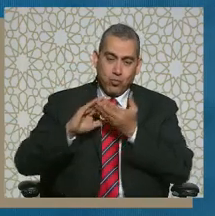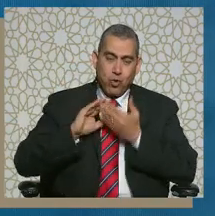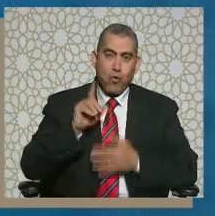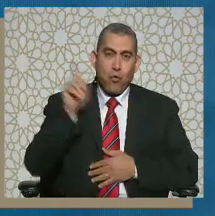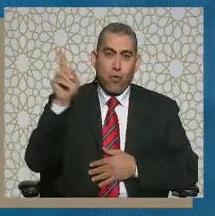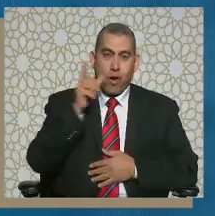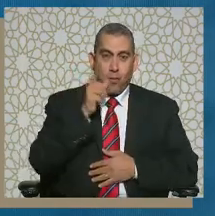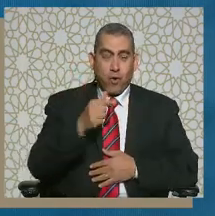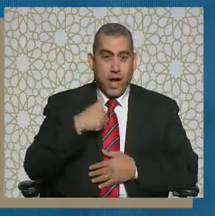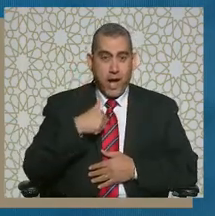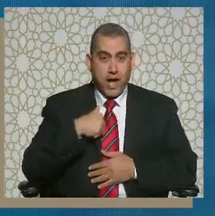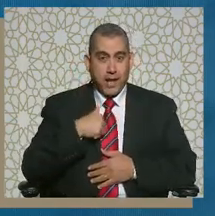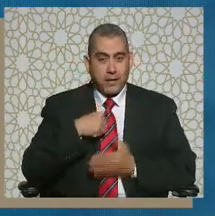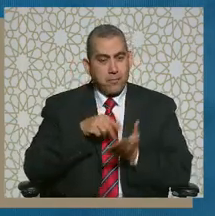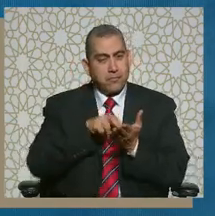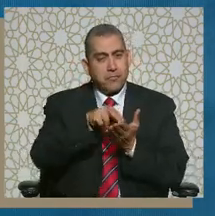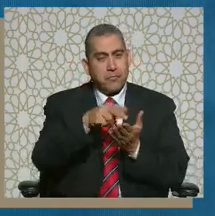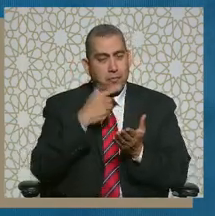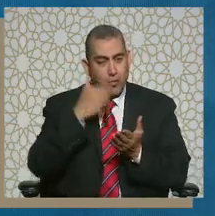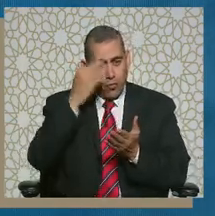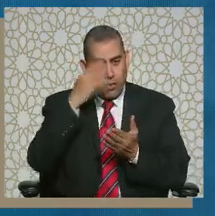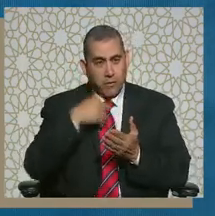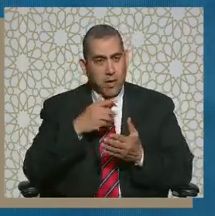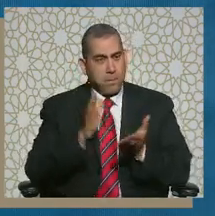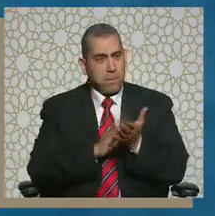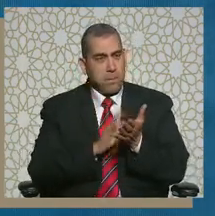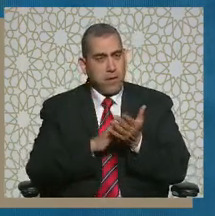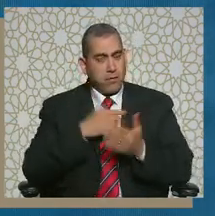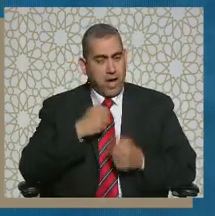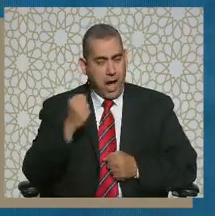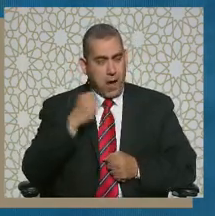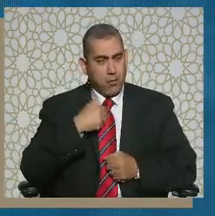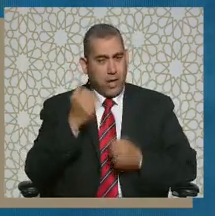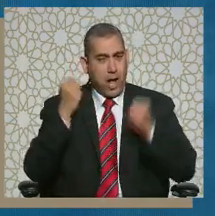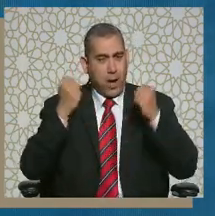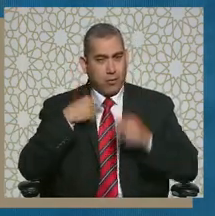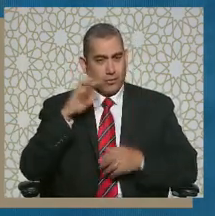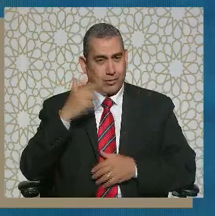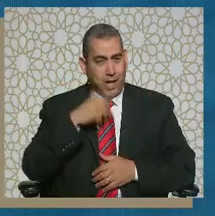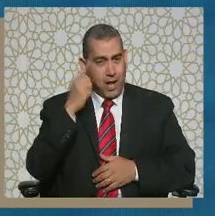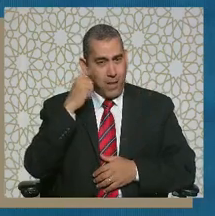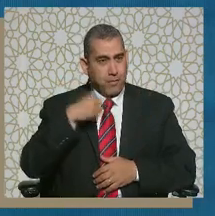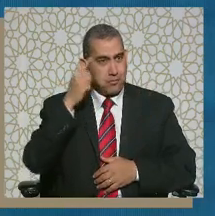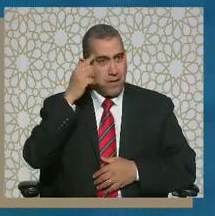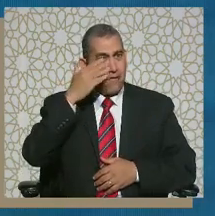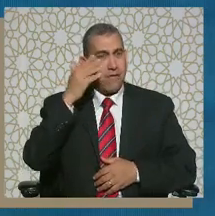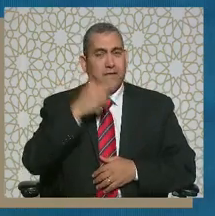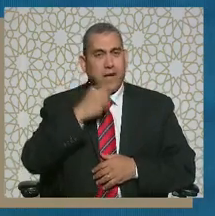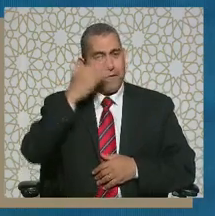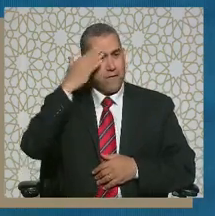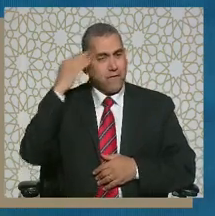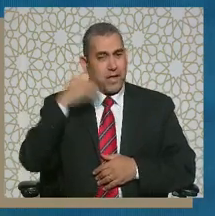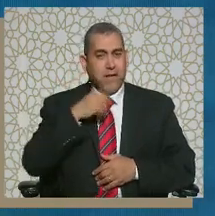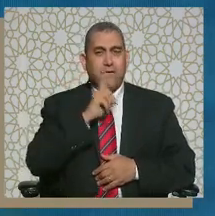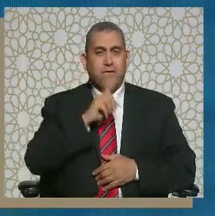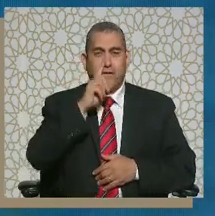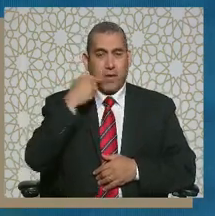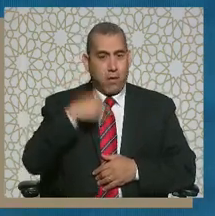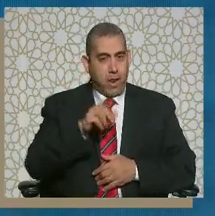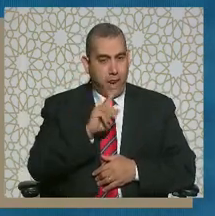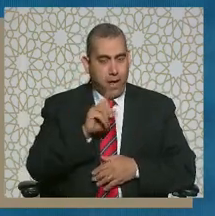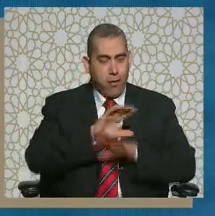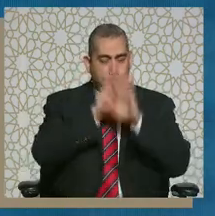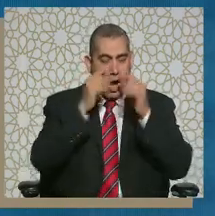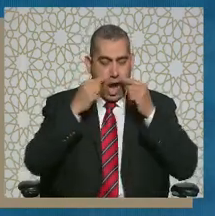واحنا مش بنعمل بشطر ولا بقدرتنا ولا بمهارات لكن احنا عايشين بمدد